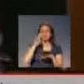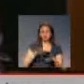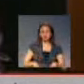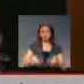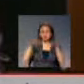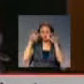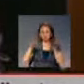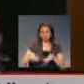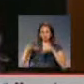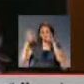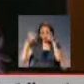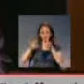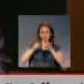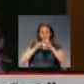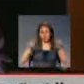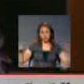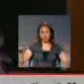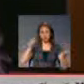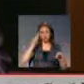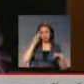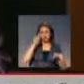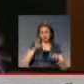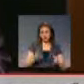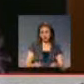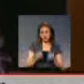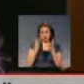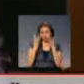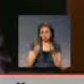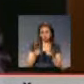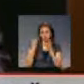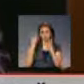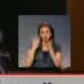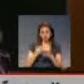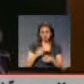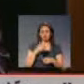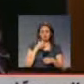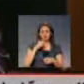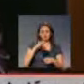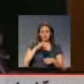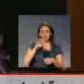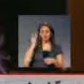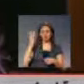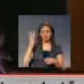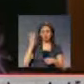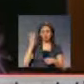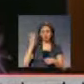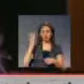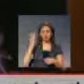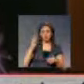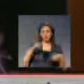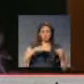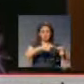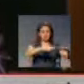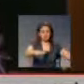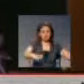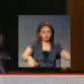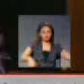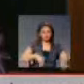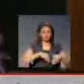مياه الصرف الصحي، حيث أن المنطقة بتعتمد على الترانشات والصرف الصحي طبعا بالجهود